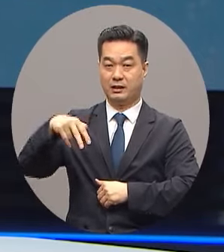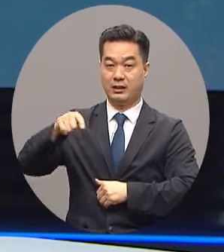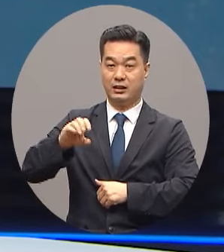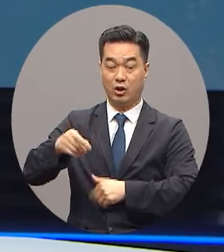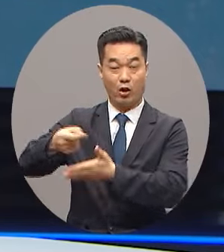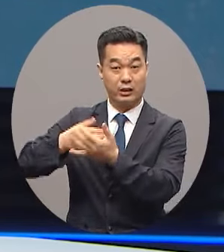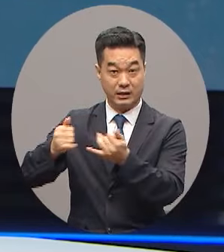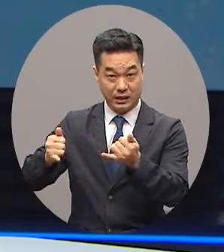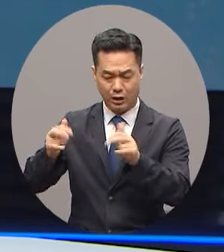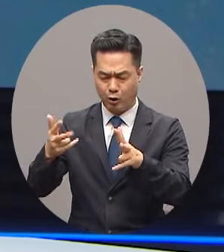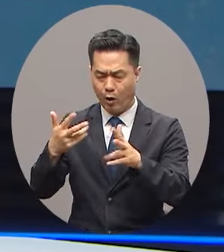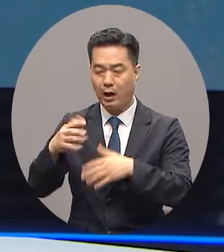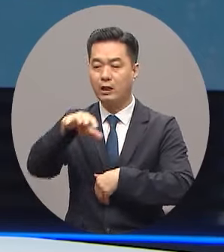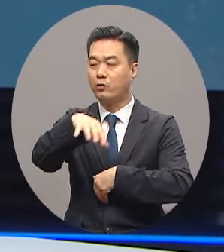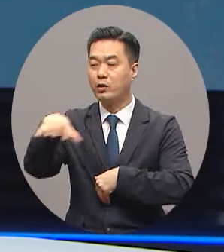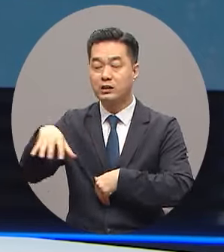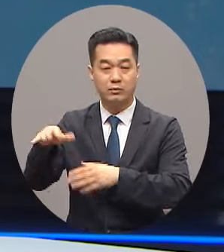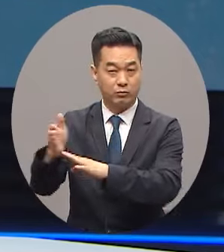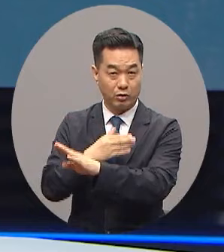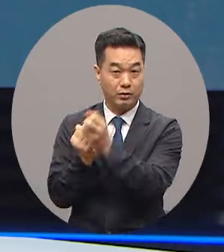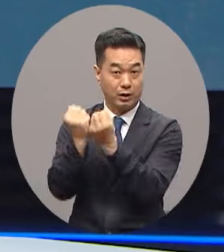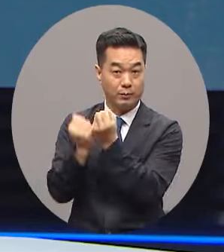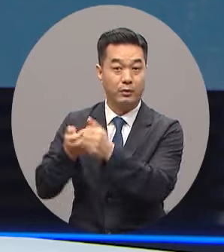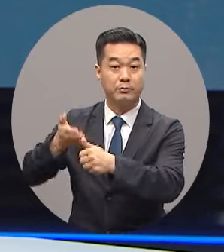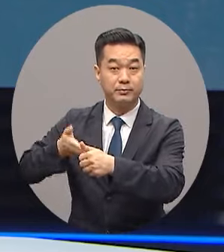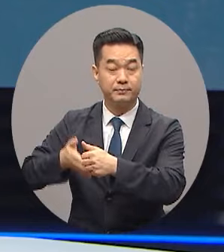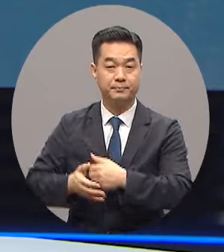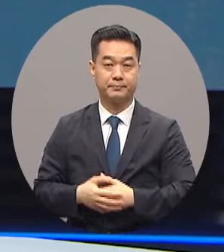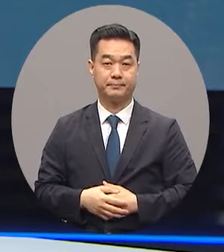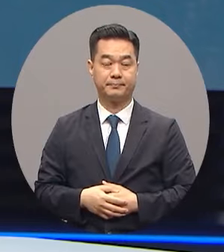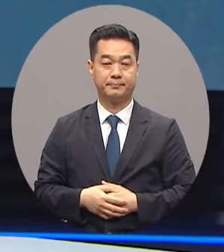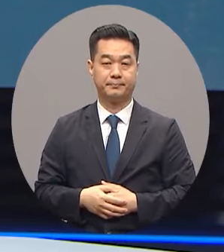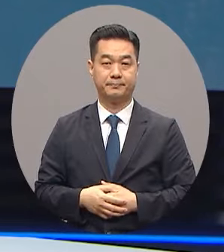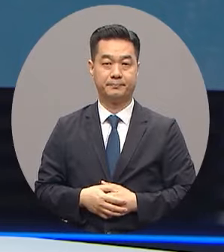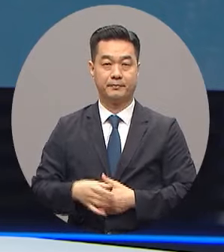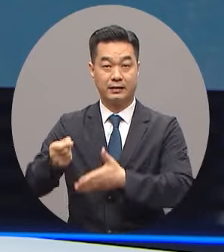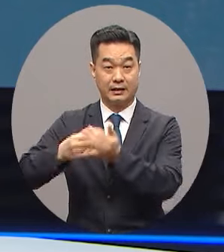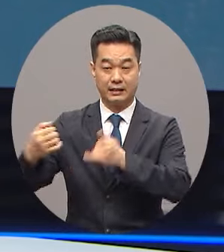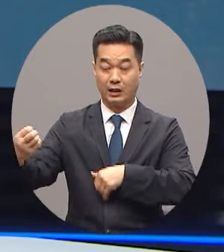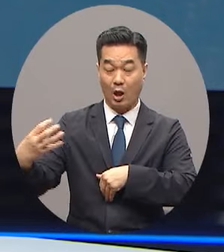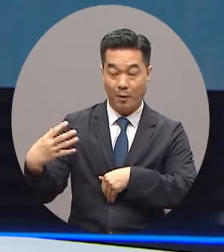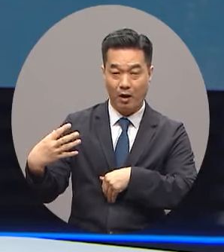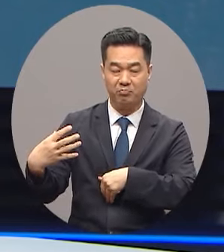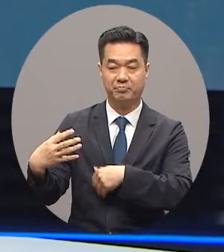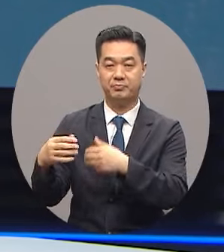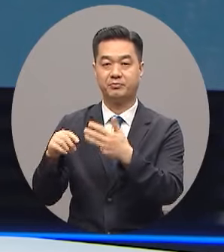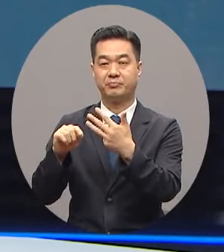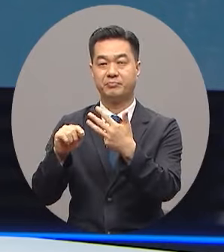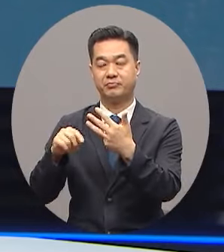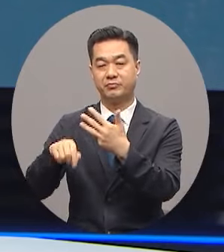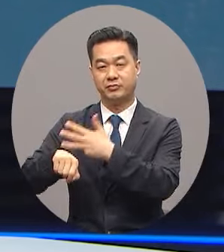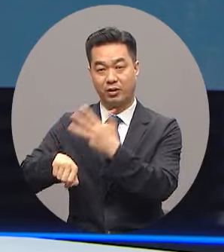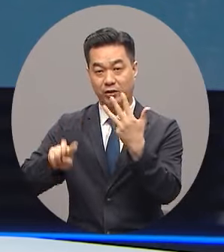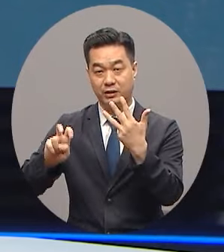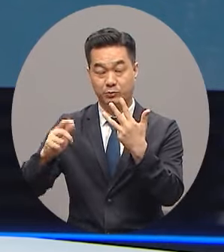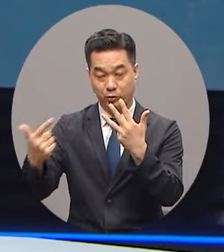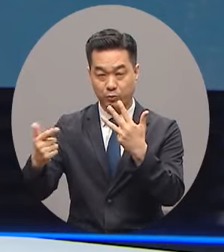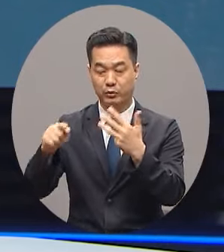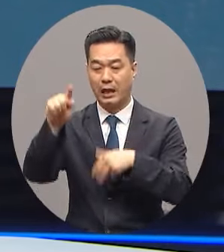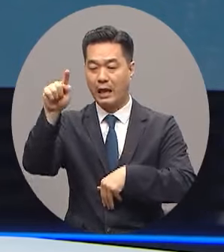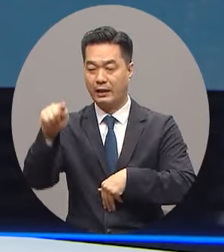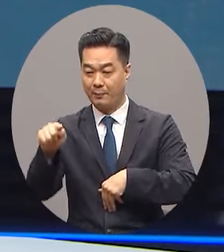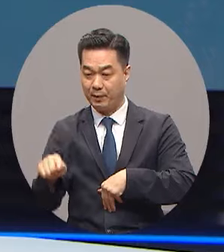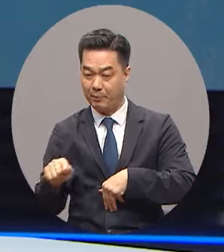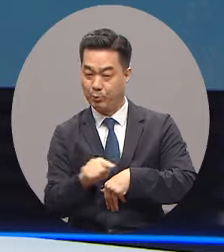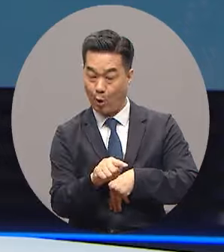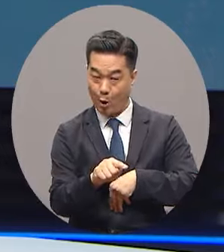일어난 곳 정확히 어딘지부터 다시 한번 설명을 해 주시죠. 네, 지진은 오늘 오전 8시 26분 전북 부안군 남남서쪽